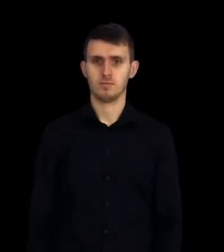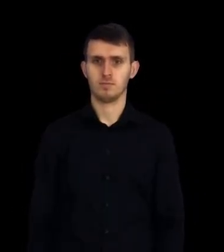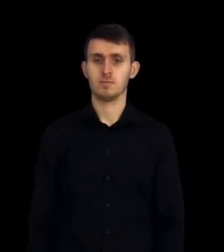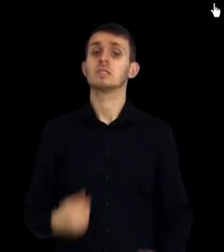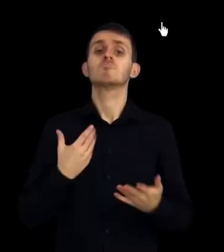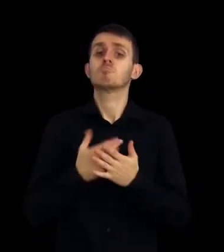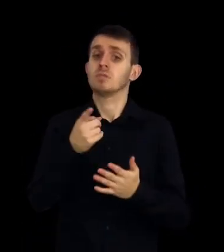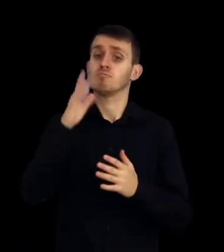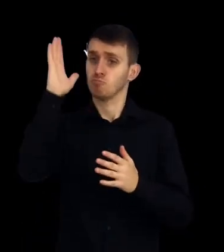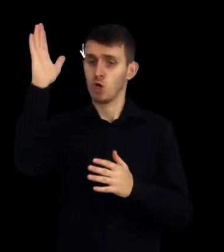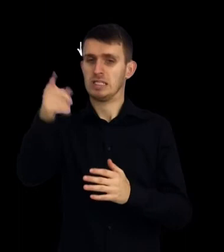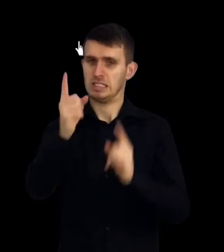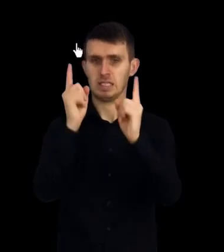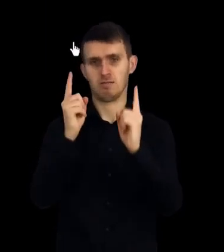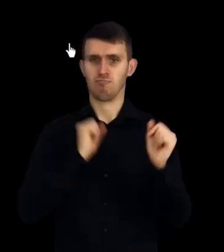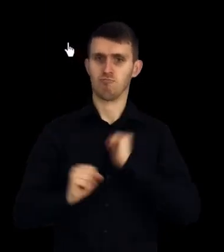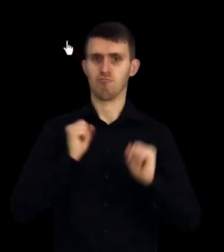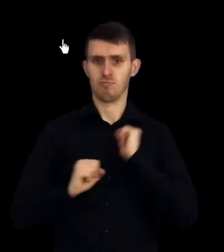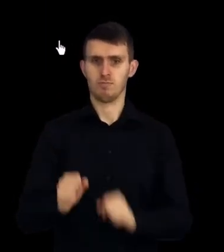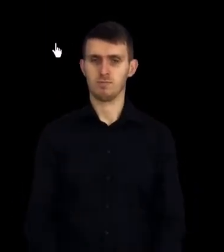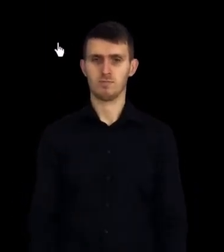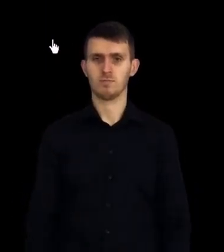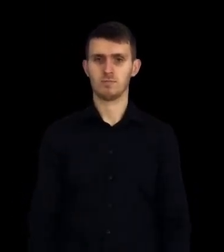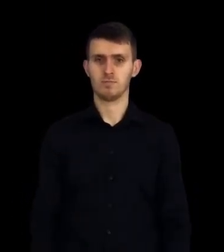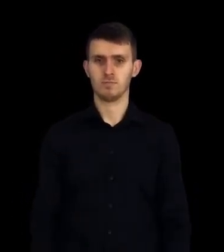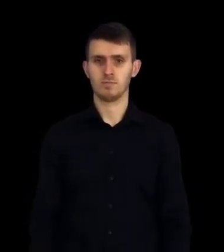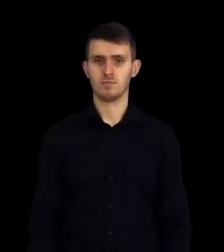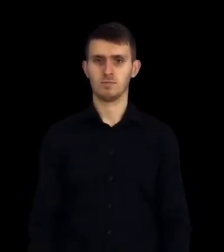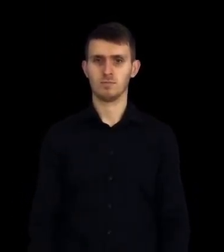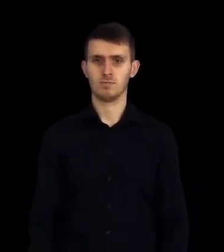kilka przykładów aby przygotować was do modułu z ćwiczeniami